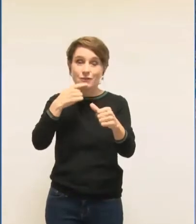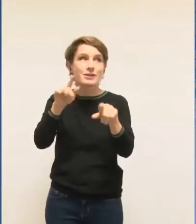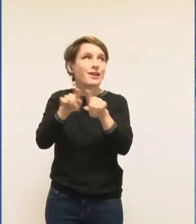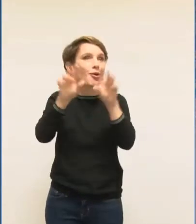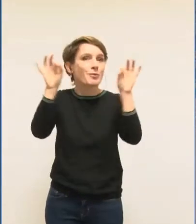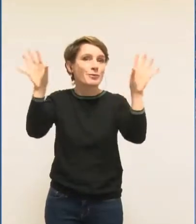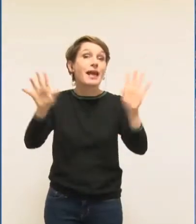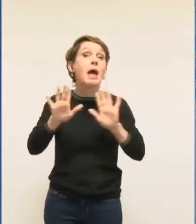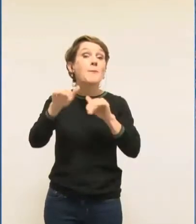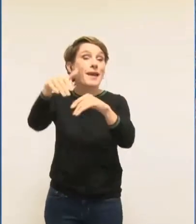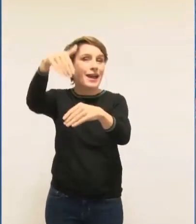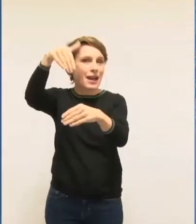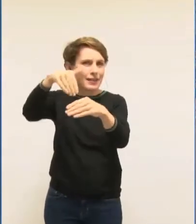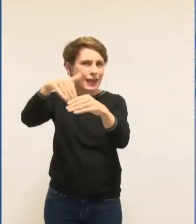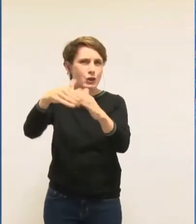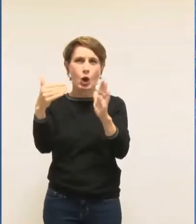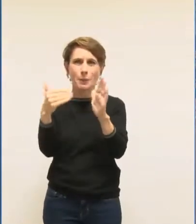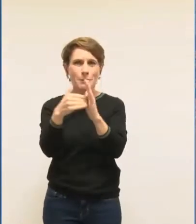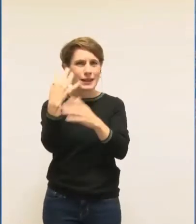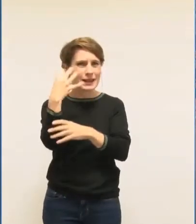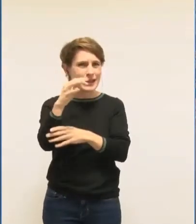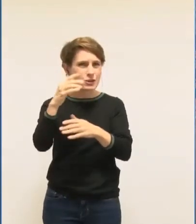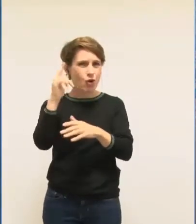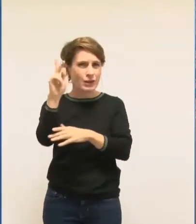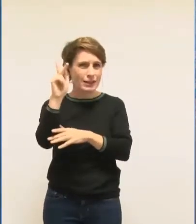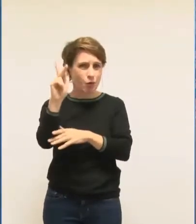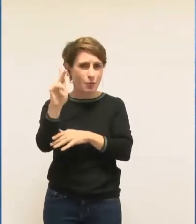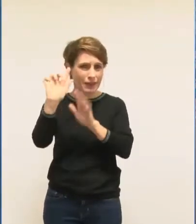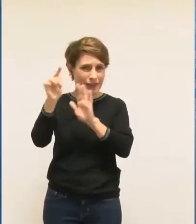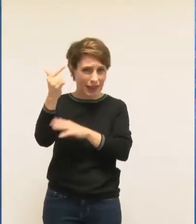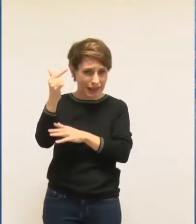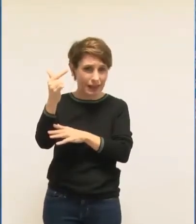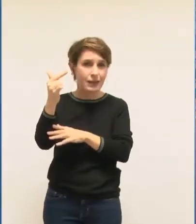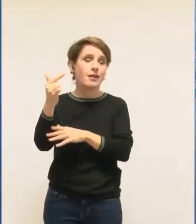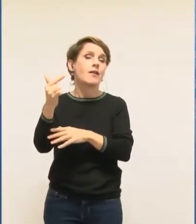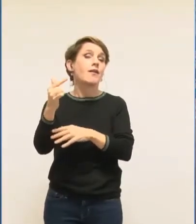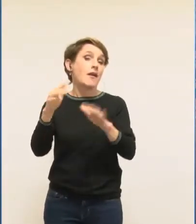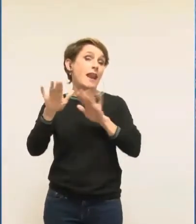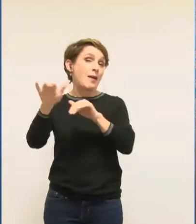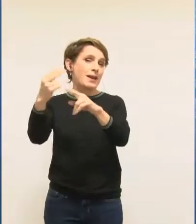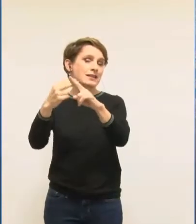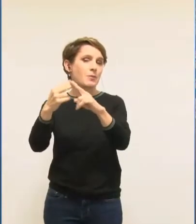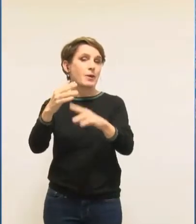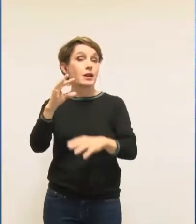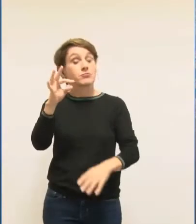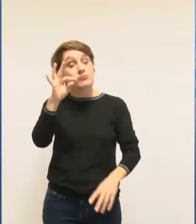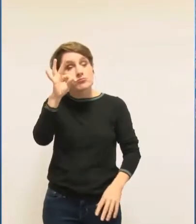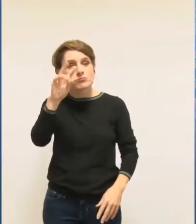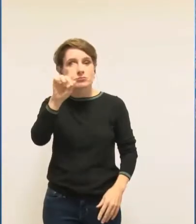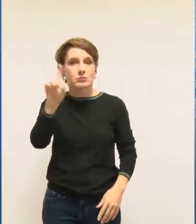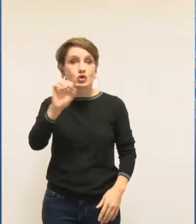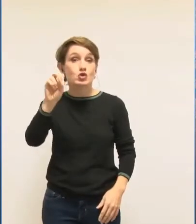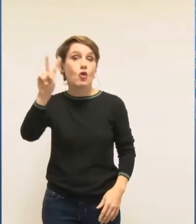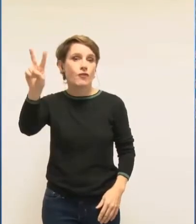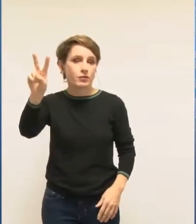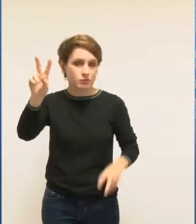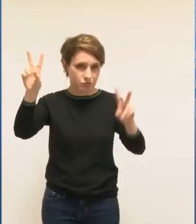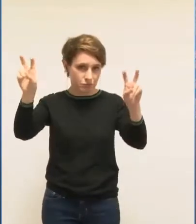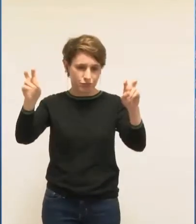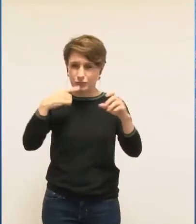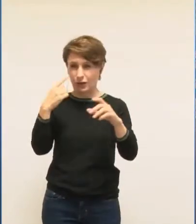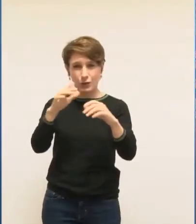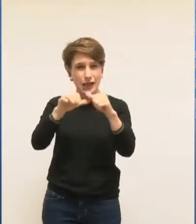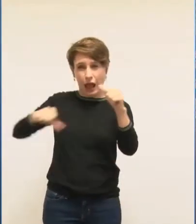1400 km². Les Arméniens l'appellent Dzov, la mer. Il est vaste et impressionnant. C'est l'un